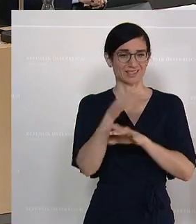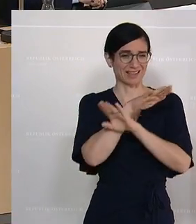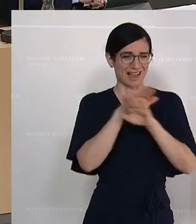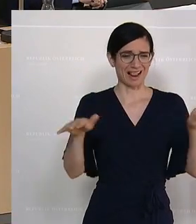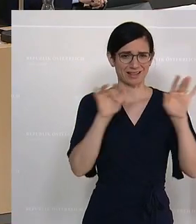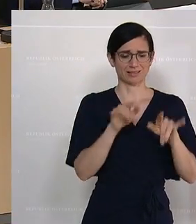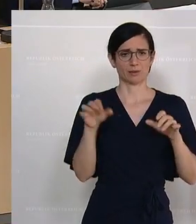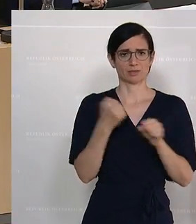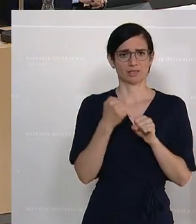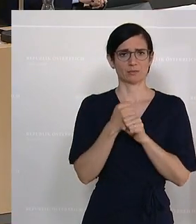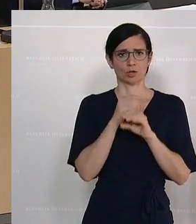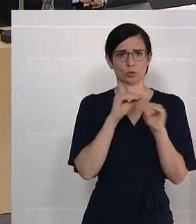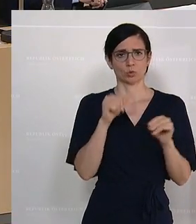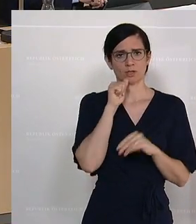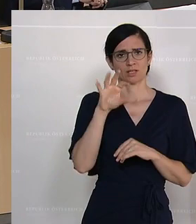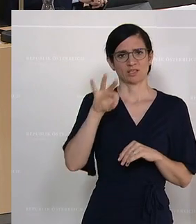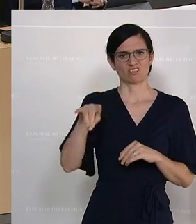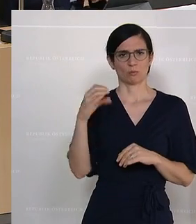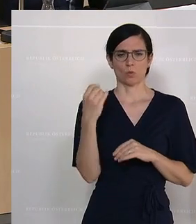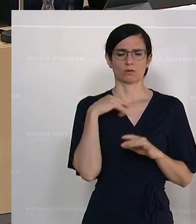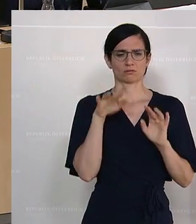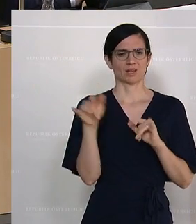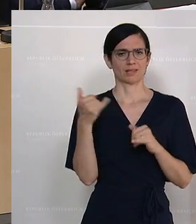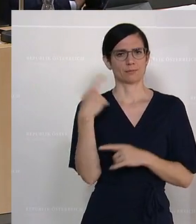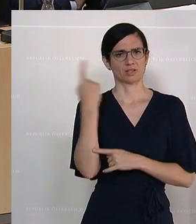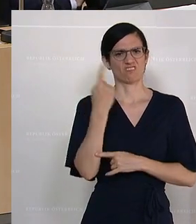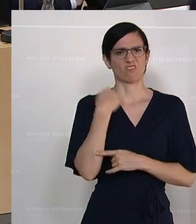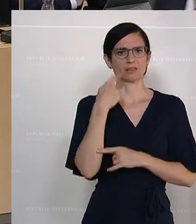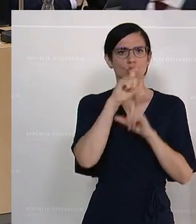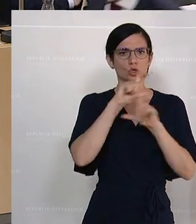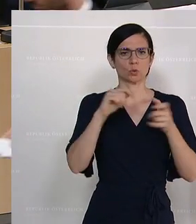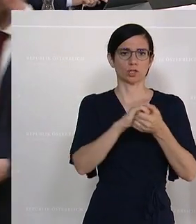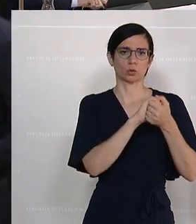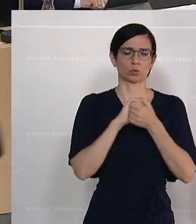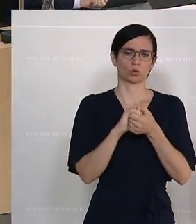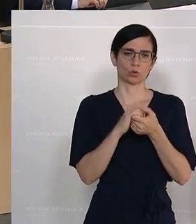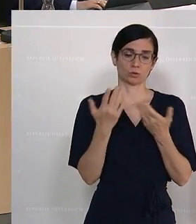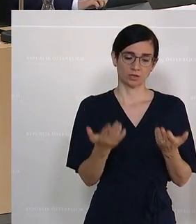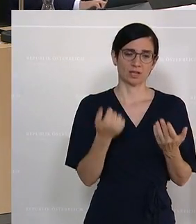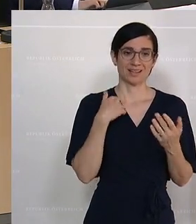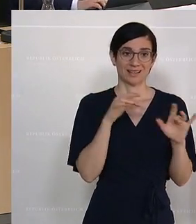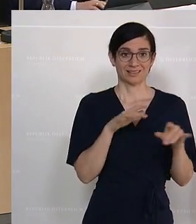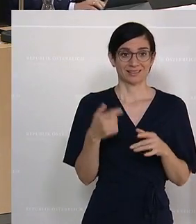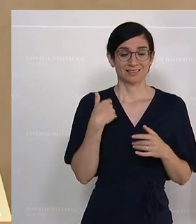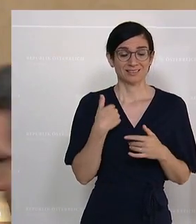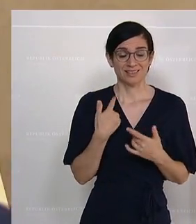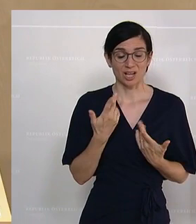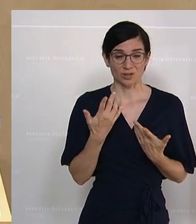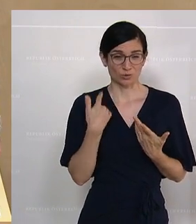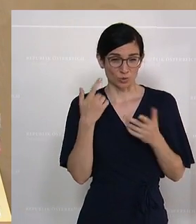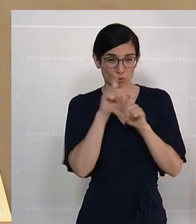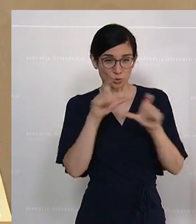ausgenommen die freiheitlichen die immer davor gewarnt haben dass wir eine schuldenunion werden und das war dieser geldpolitik auf politischer ebene machen